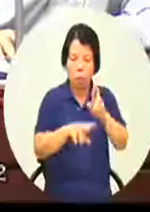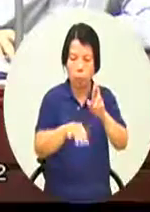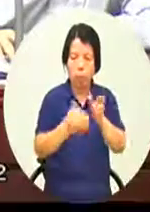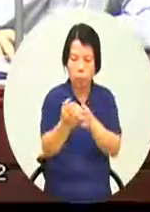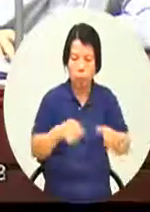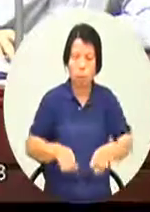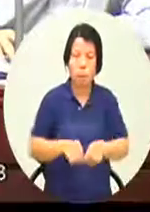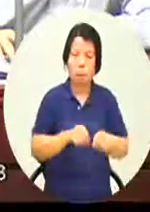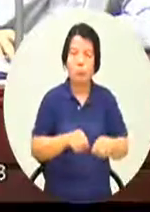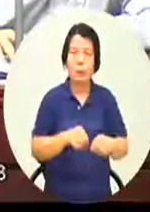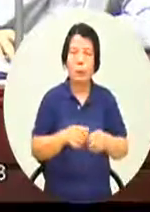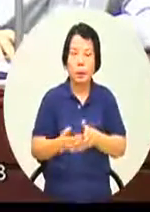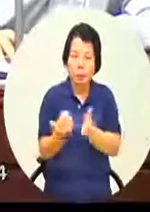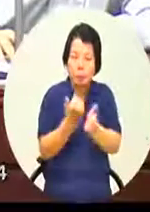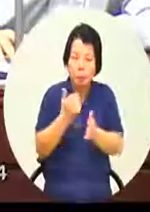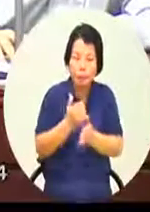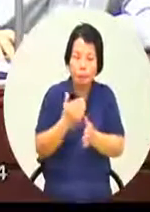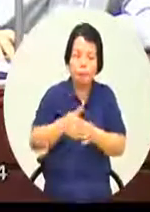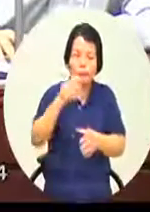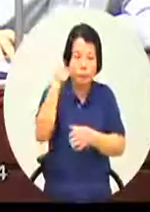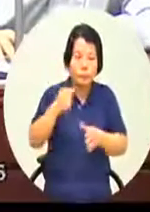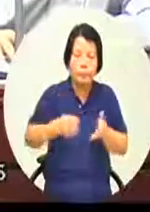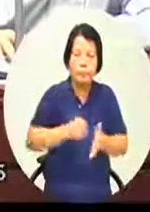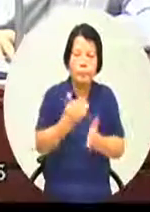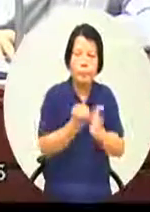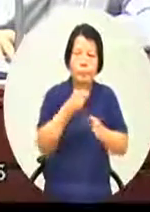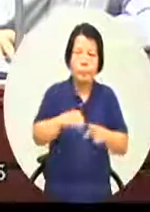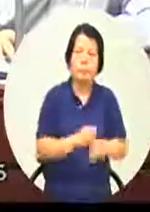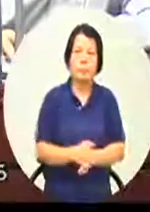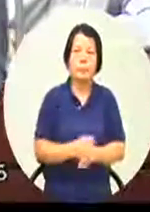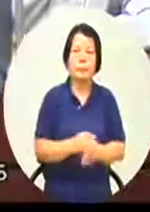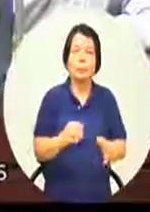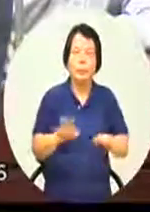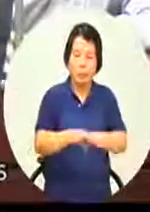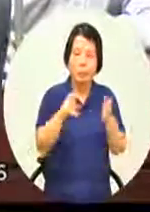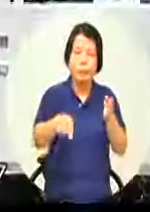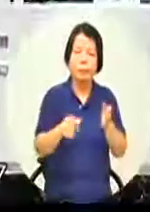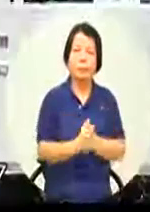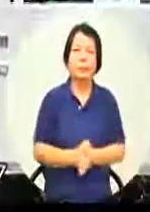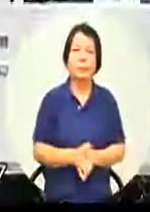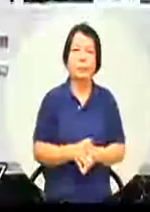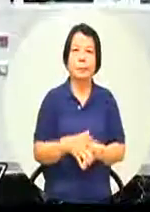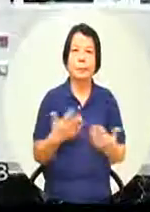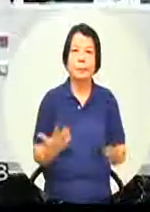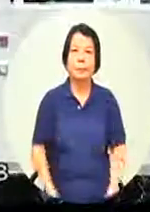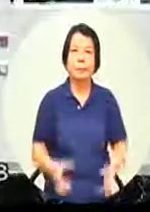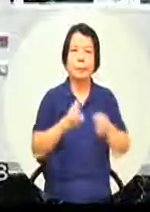好，那大概就以上几个问题跟议员报告。 好，休息十分钟。